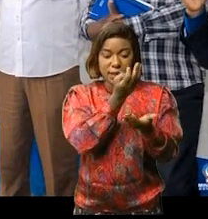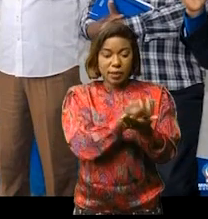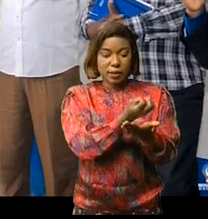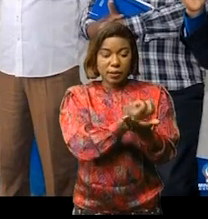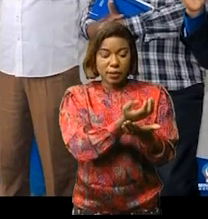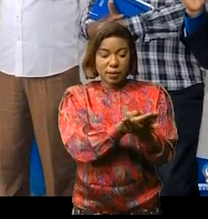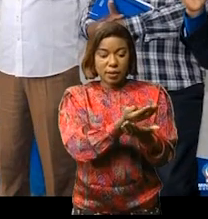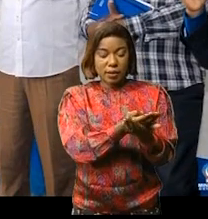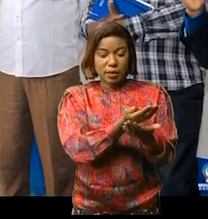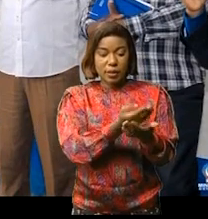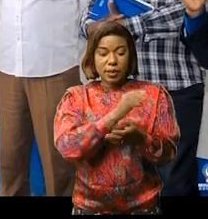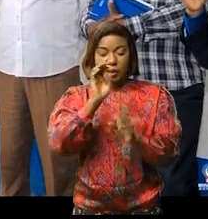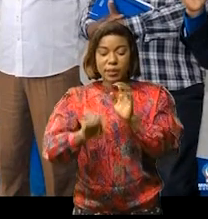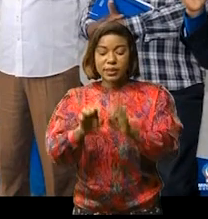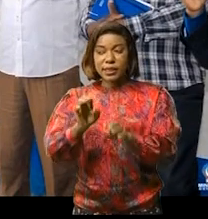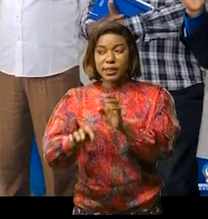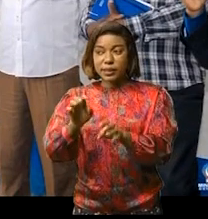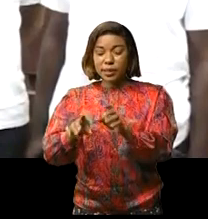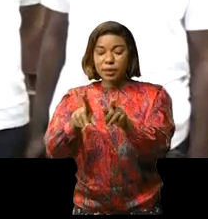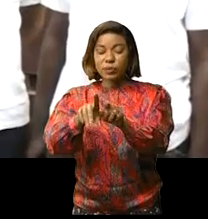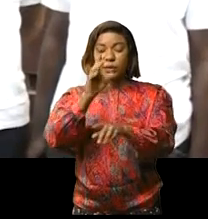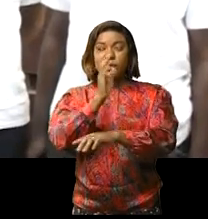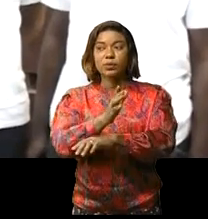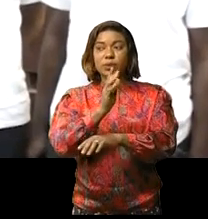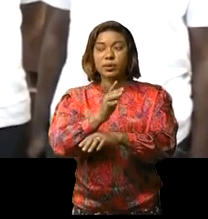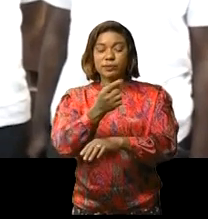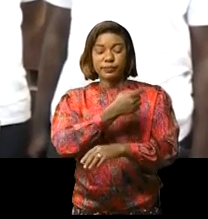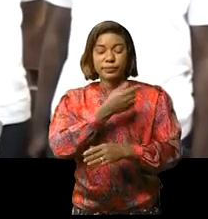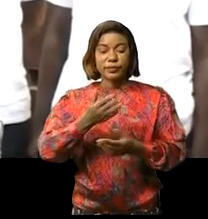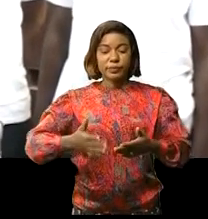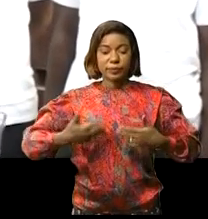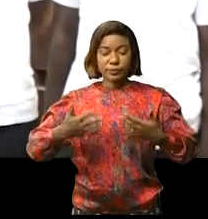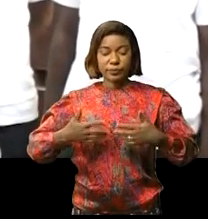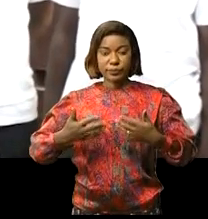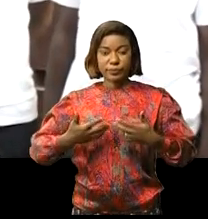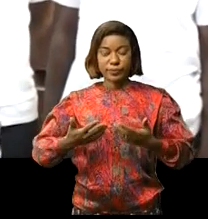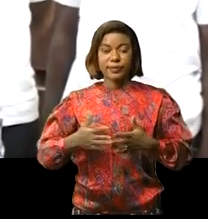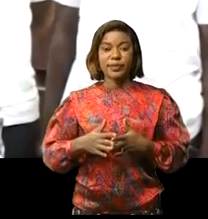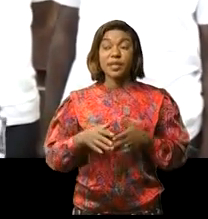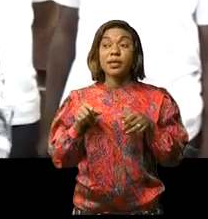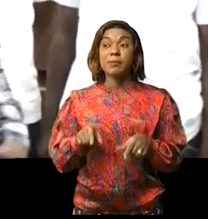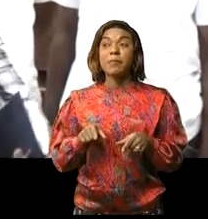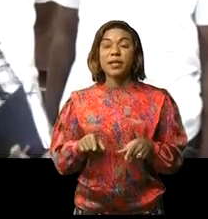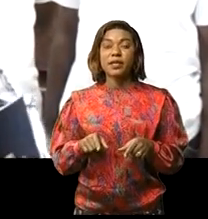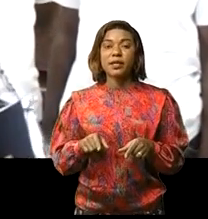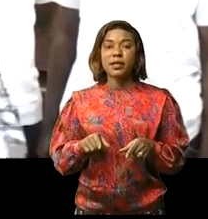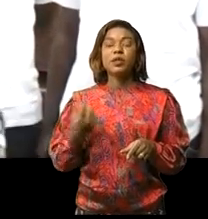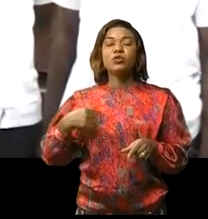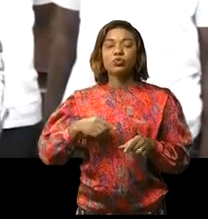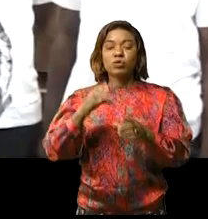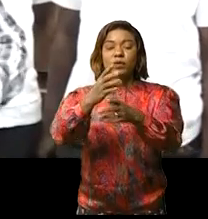adjoint et le secrétaire ainsi qu'un conseiller. Sentiment d'anglais allé à SMO. Maintenant, il s'est banni toujours